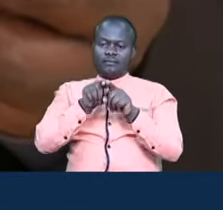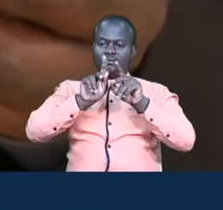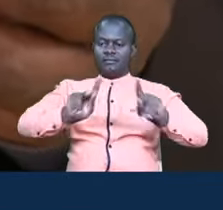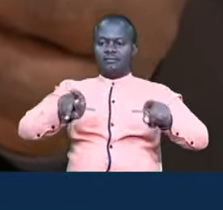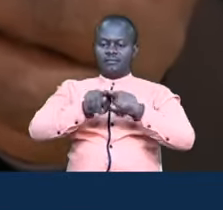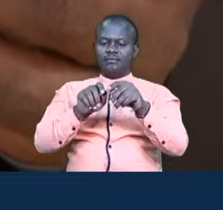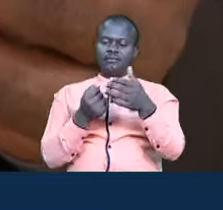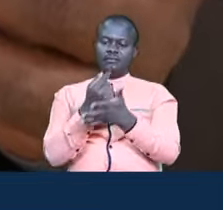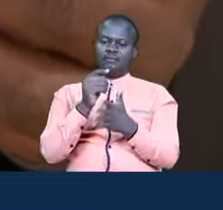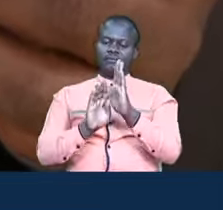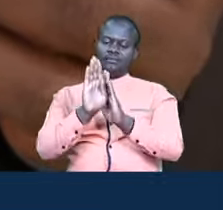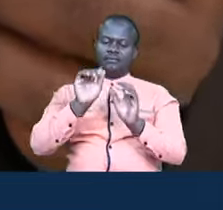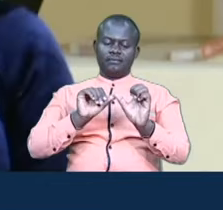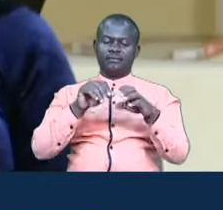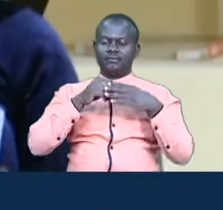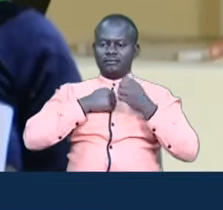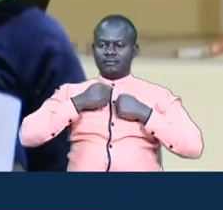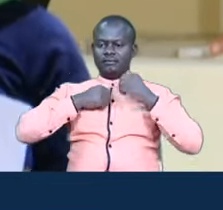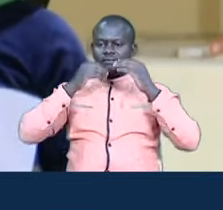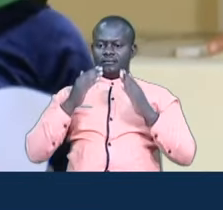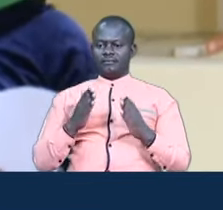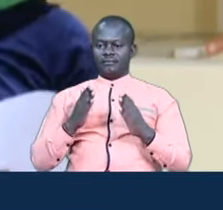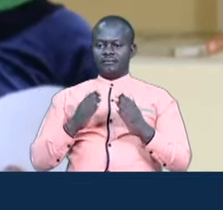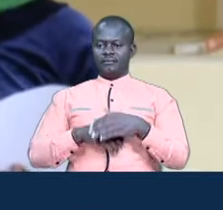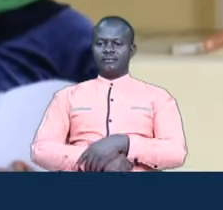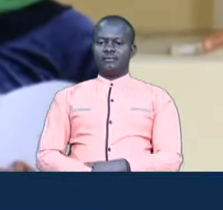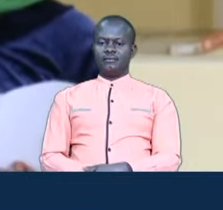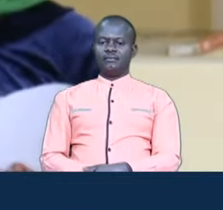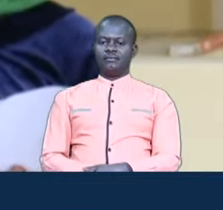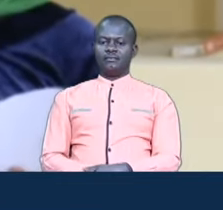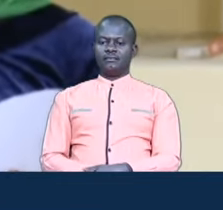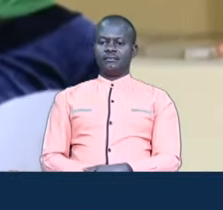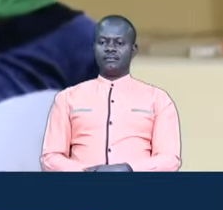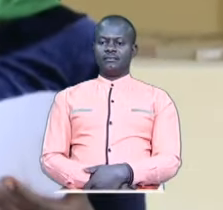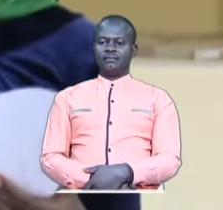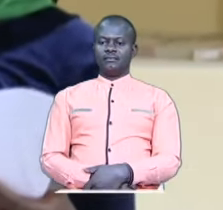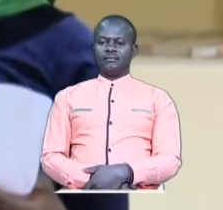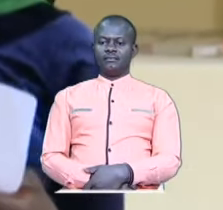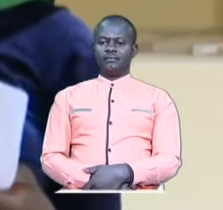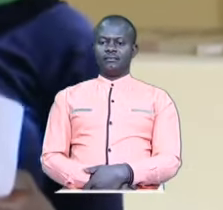nk'isoko y'iterambere rirambye mu Rwanda. Pasco Buhura, Televiziyo Rwanda.